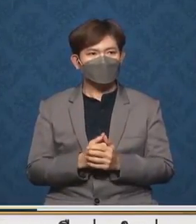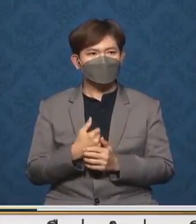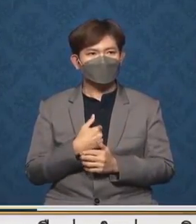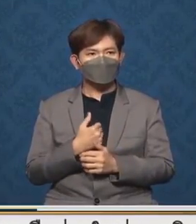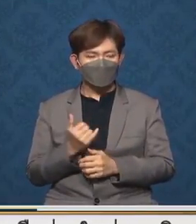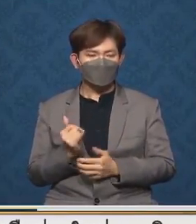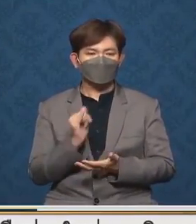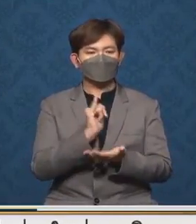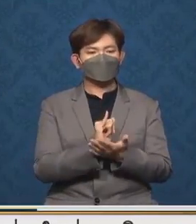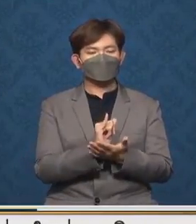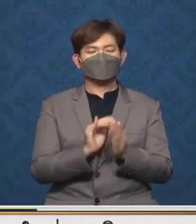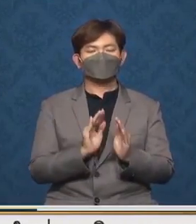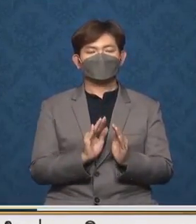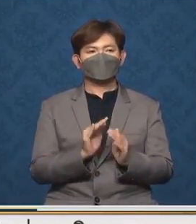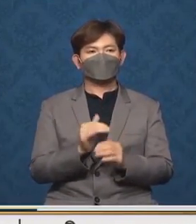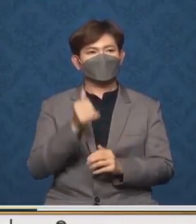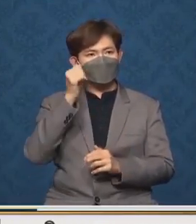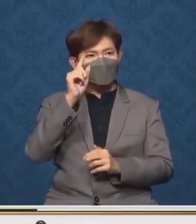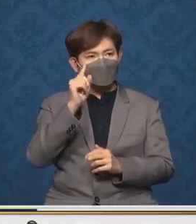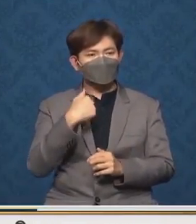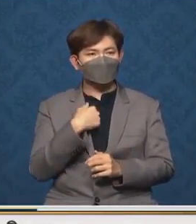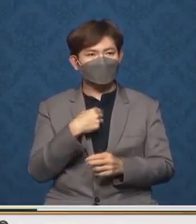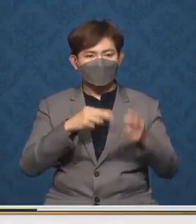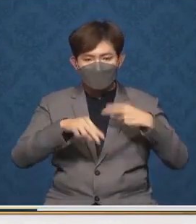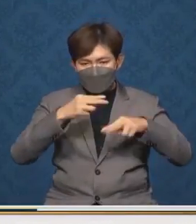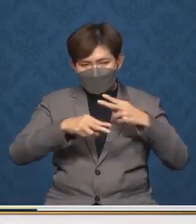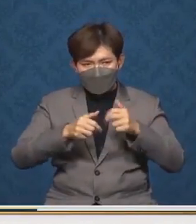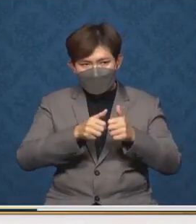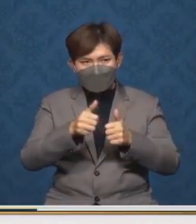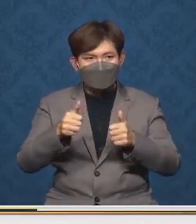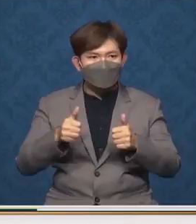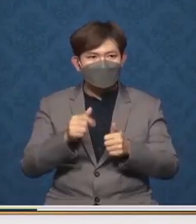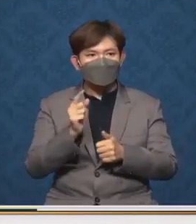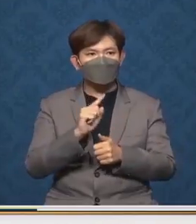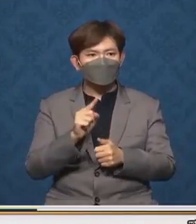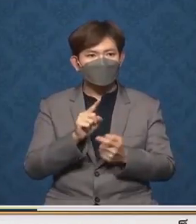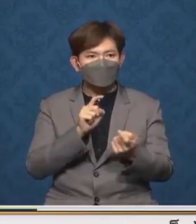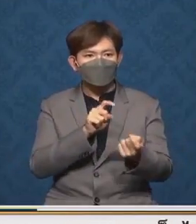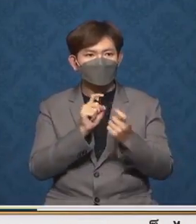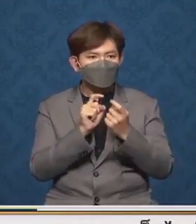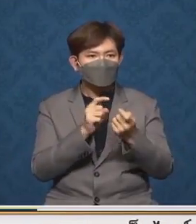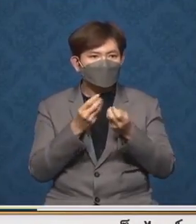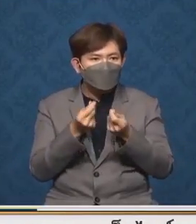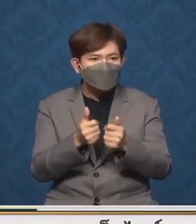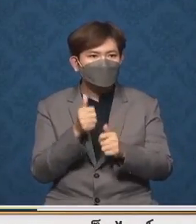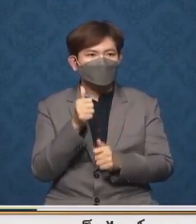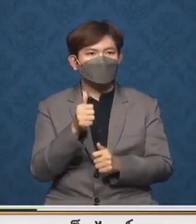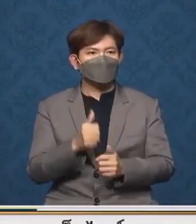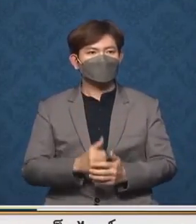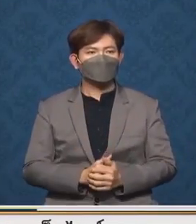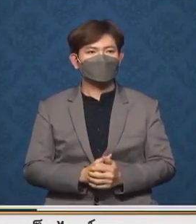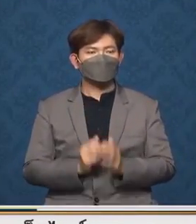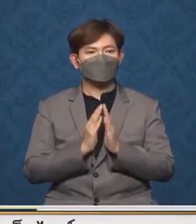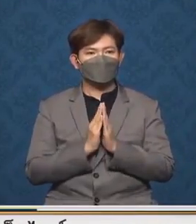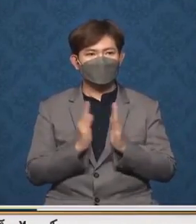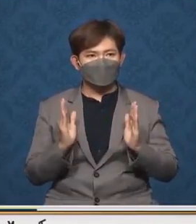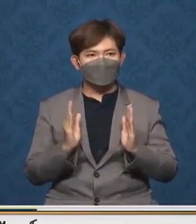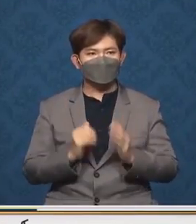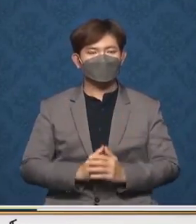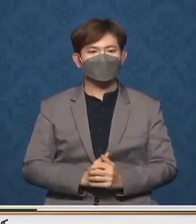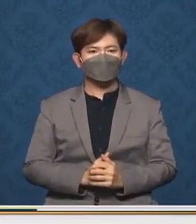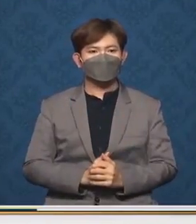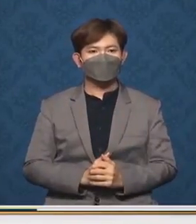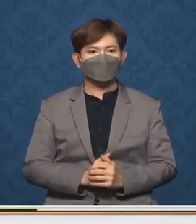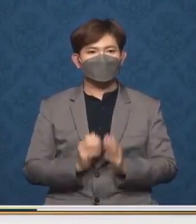แรกยันวันนี้เข้าทุกมุมโค้ชถึงมากเลยแบบตอบถามอะไรรายละเอียดดีมากเลยค่ะขอบคุณมากค่ะ